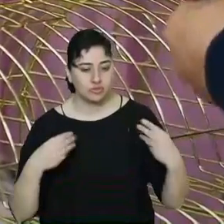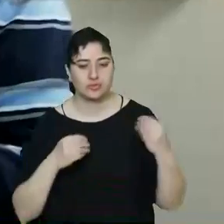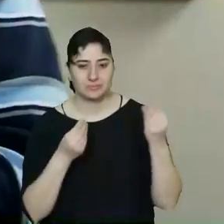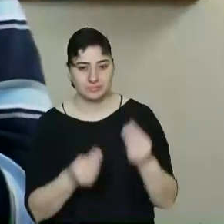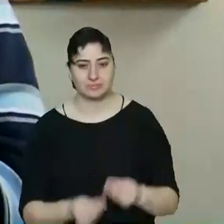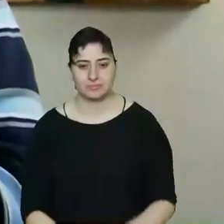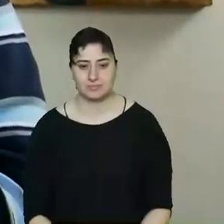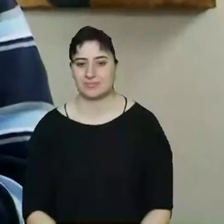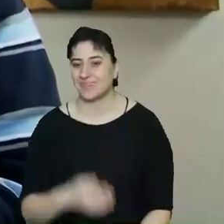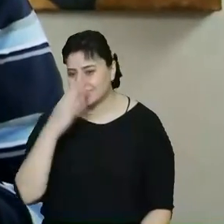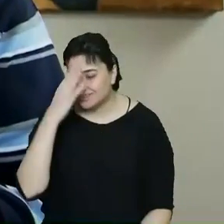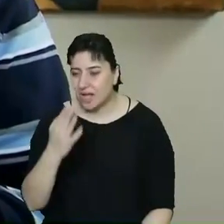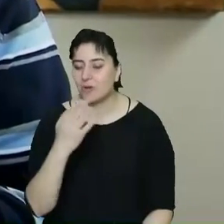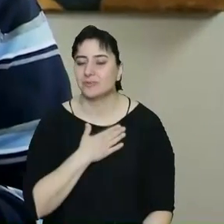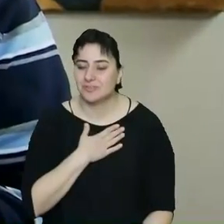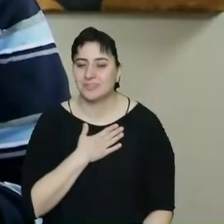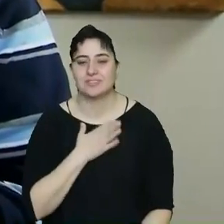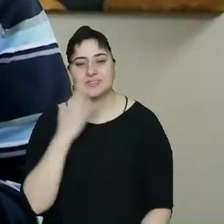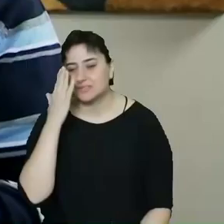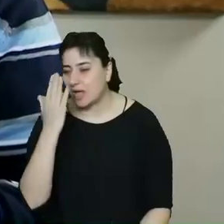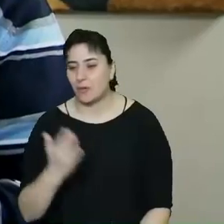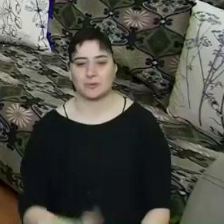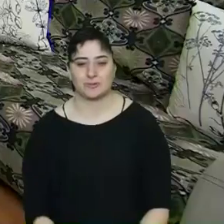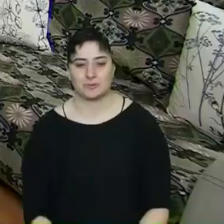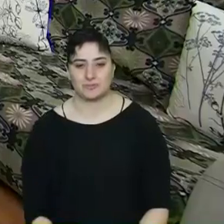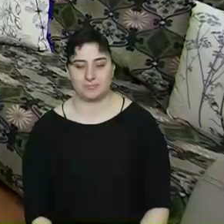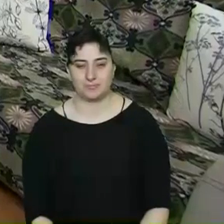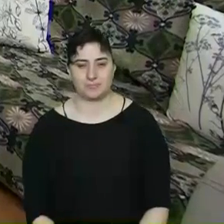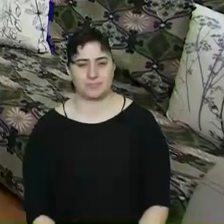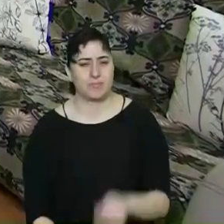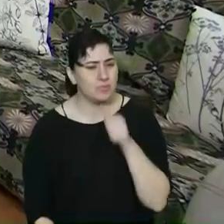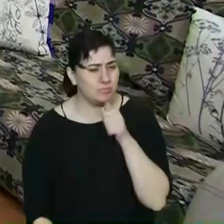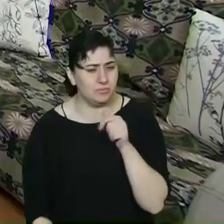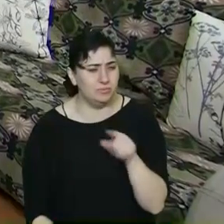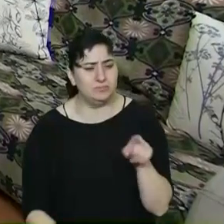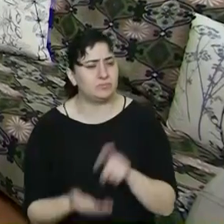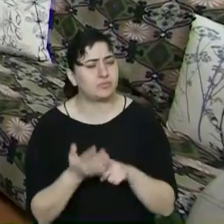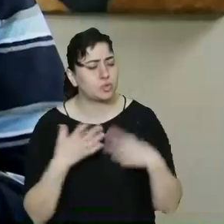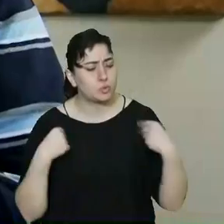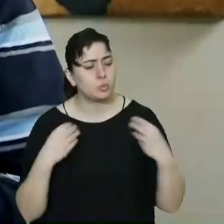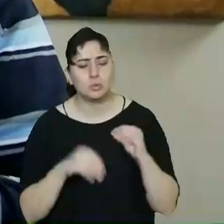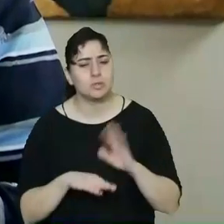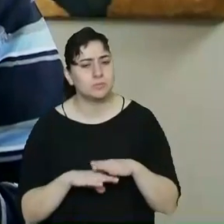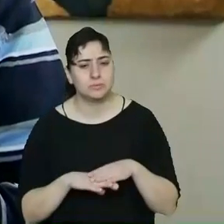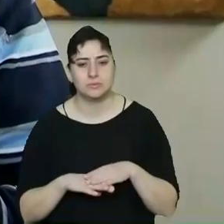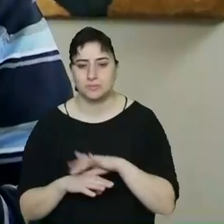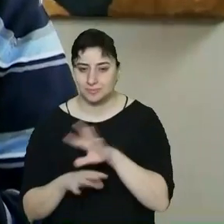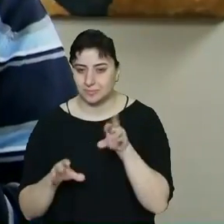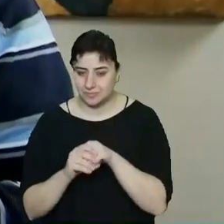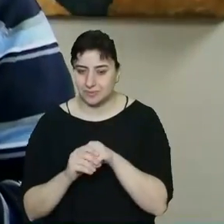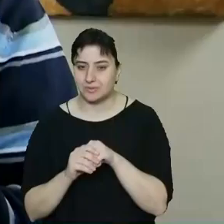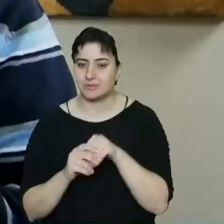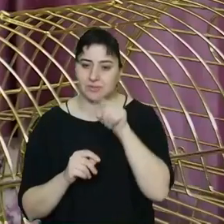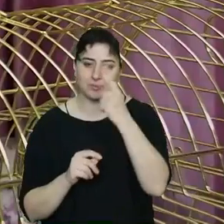de. Sağ ol benim hitabcısım, sağ ol. Babacığım bu tavuk tüylerini ne yapacaksın? Bunları bir araya getirip